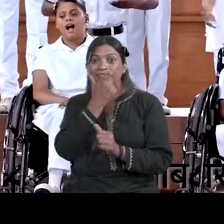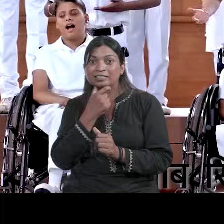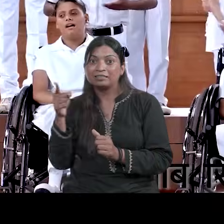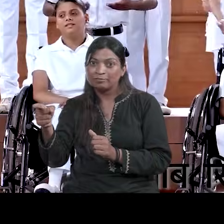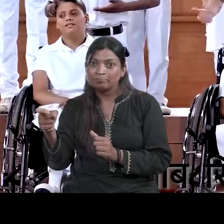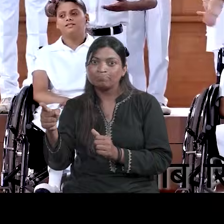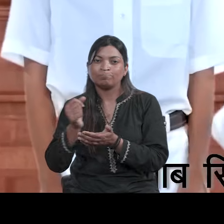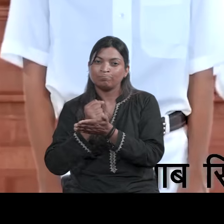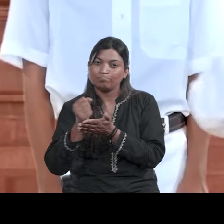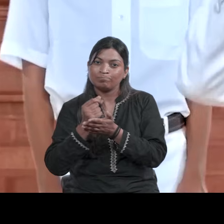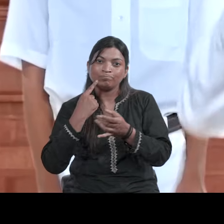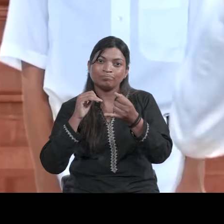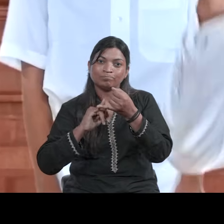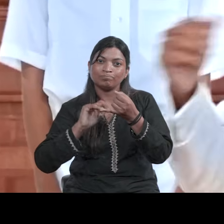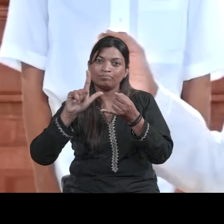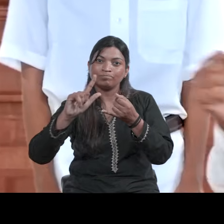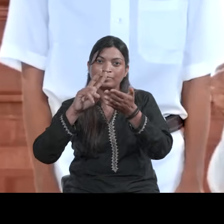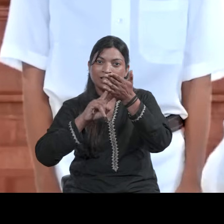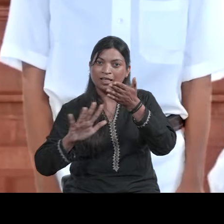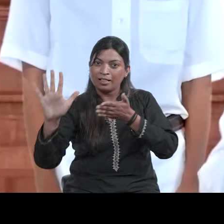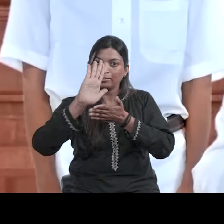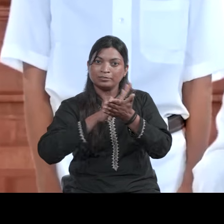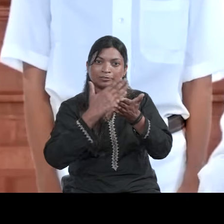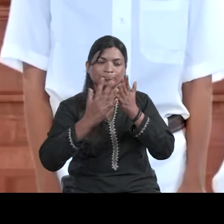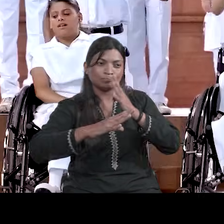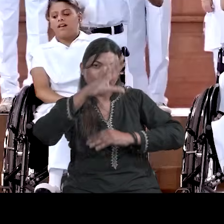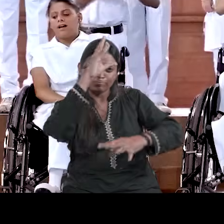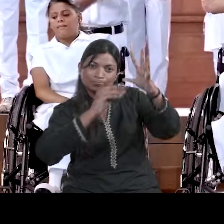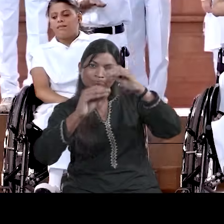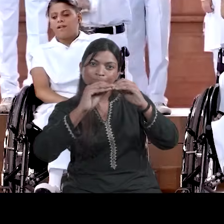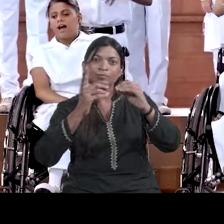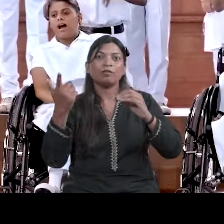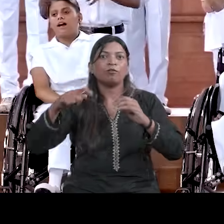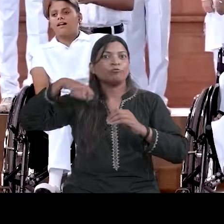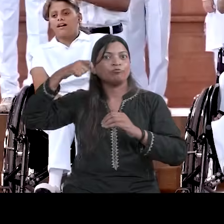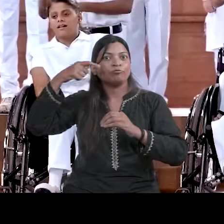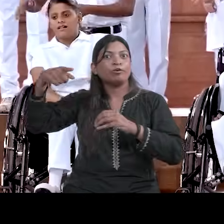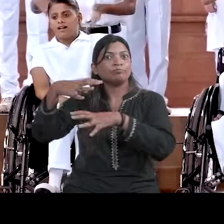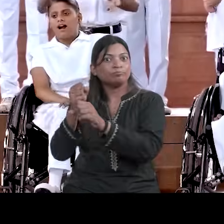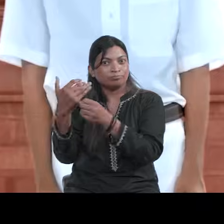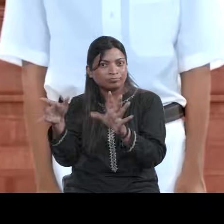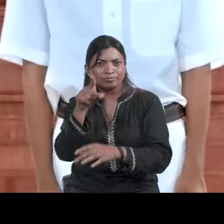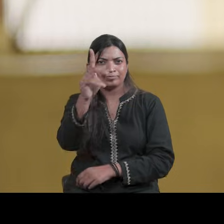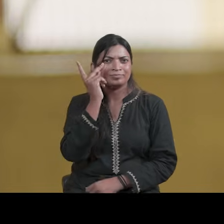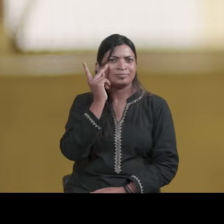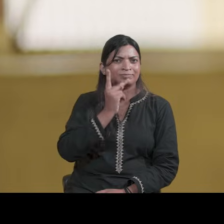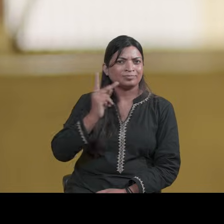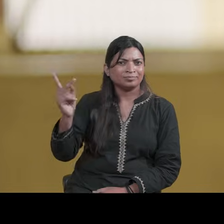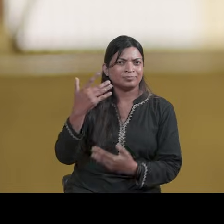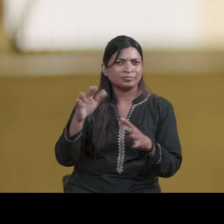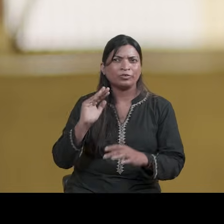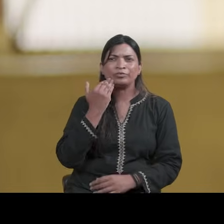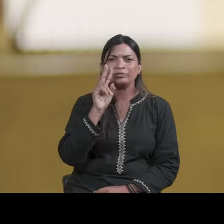साइन लैंग्वेज में राष्ट्रगान को सीखा और उसको उन्होंने वीडियोस बनाए। और उसके बाद एक और टीवी शो था आज की रातें